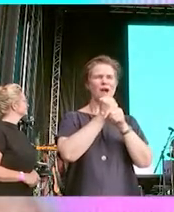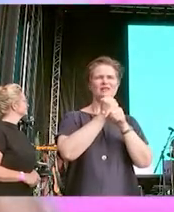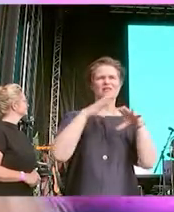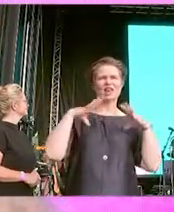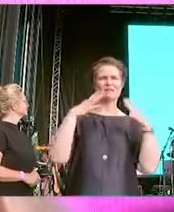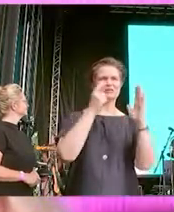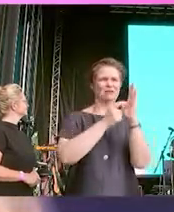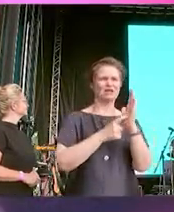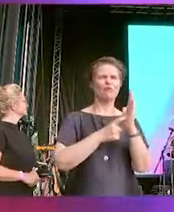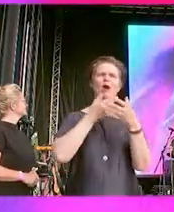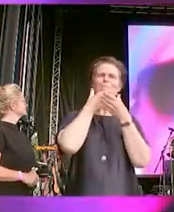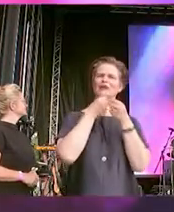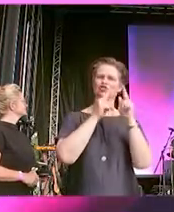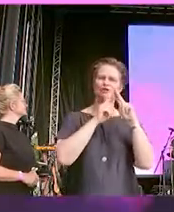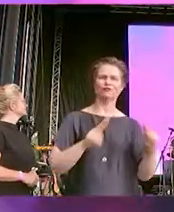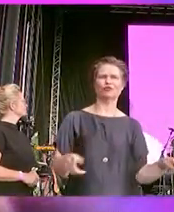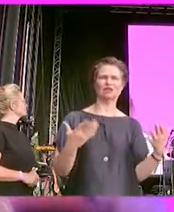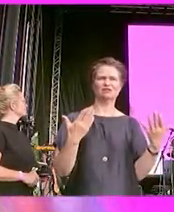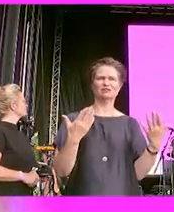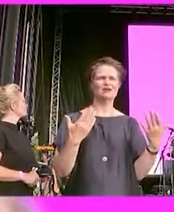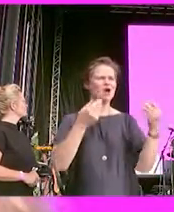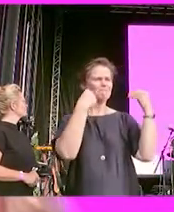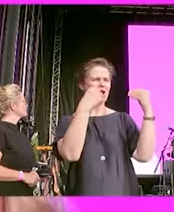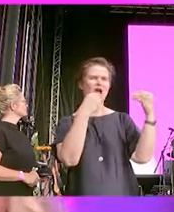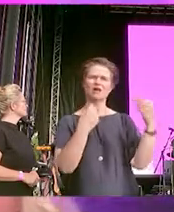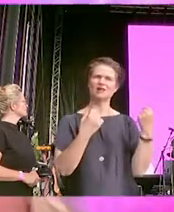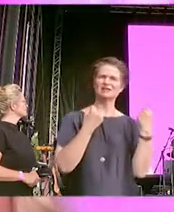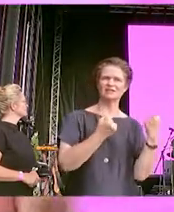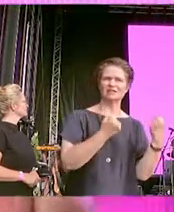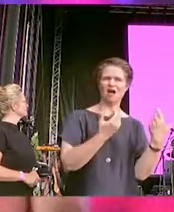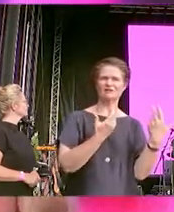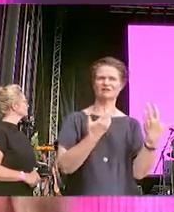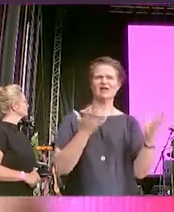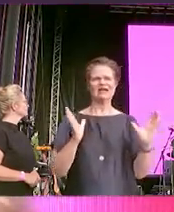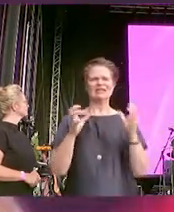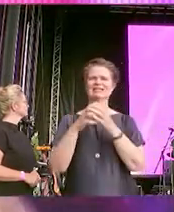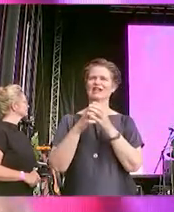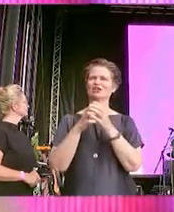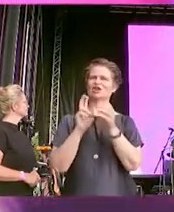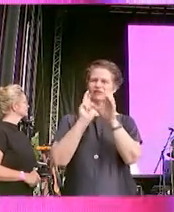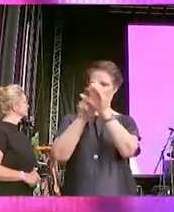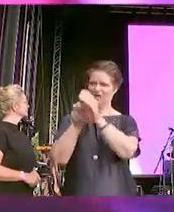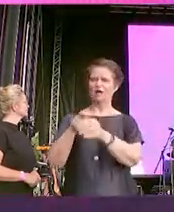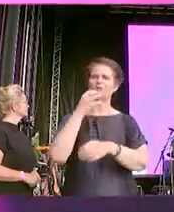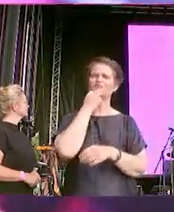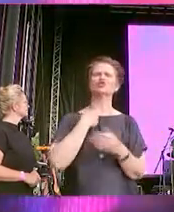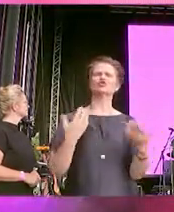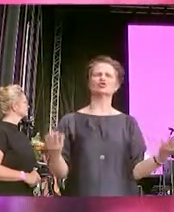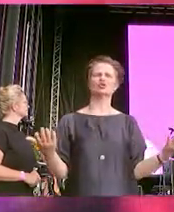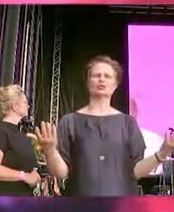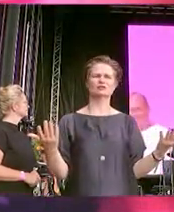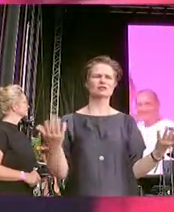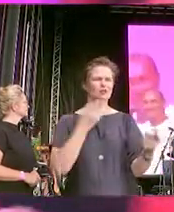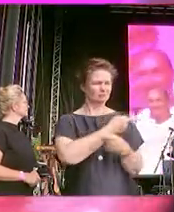und Lebensbedingungen, materielle Sicherheit und gesellschaftliche Teilhabe.